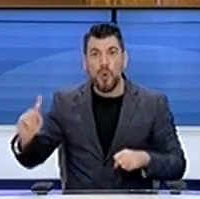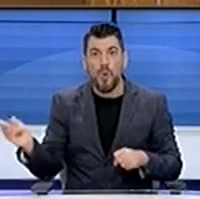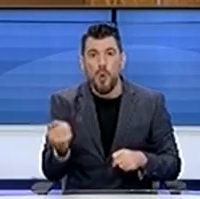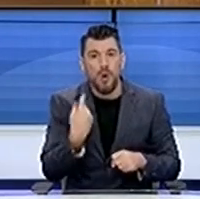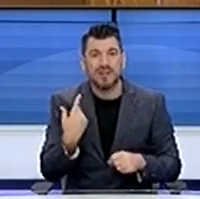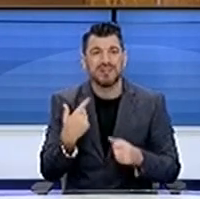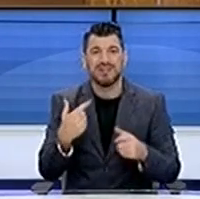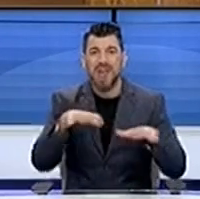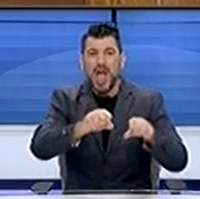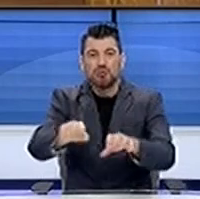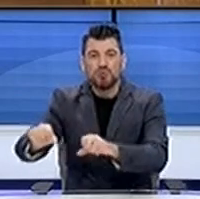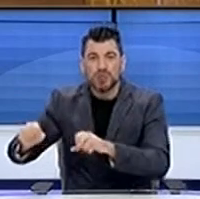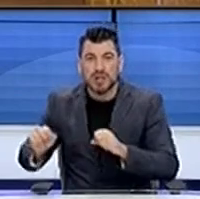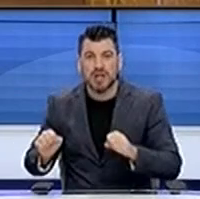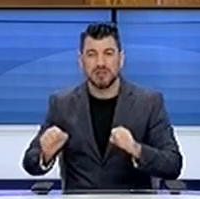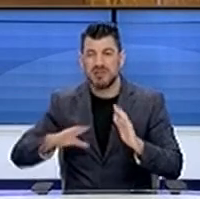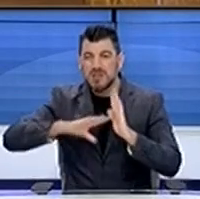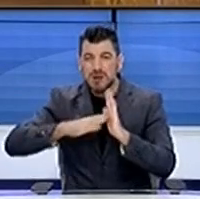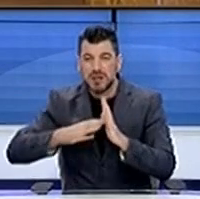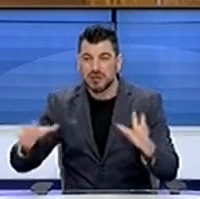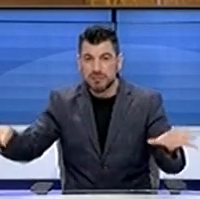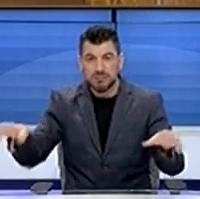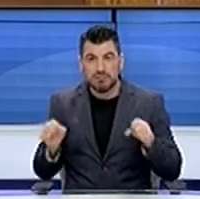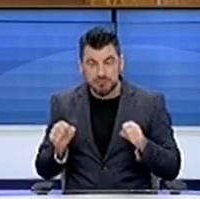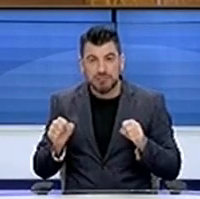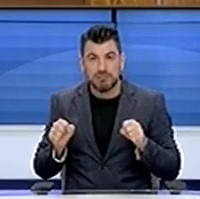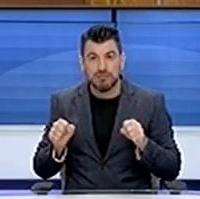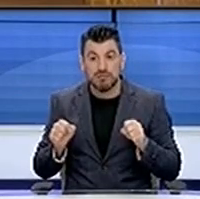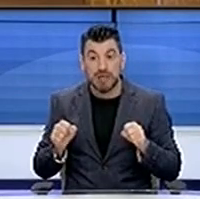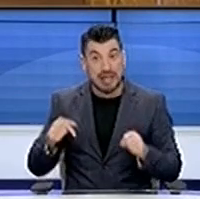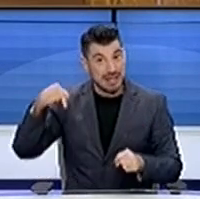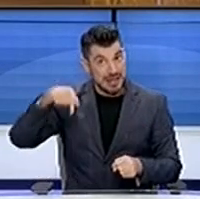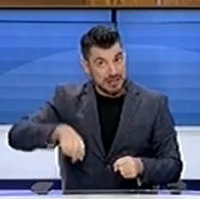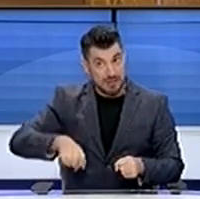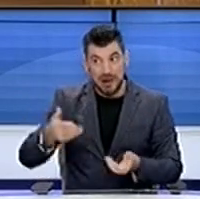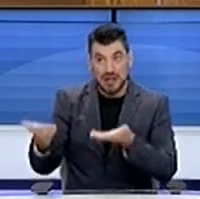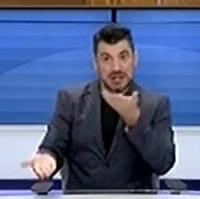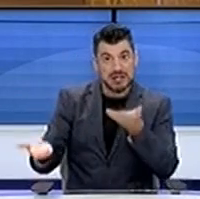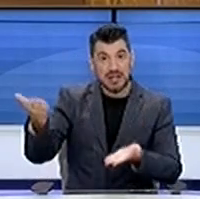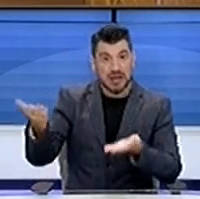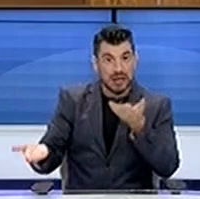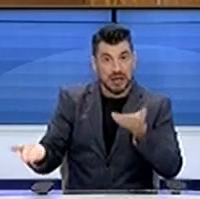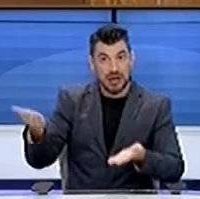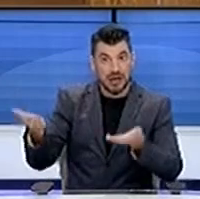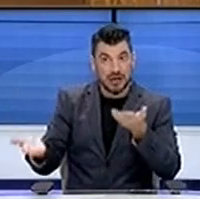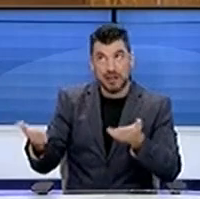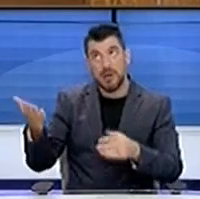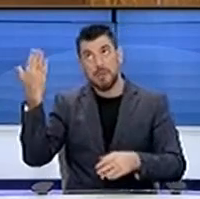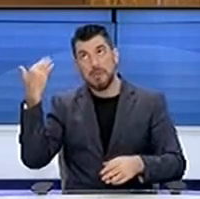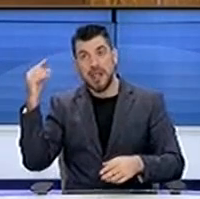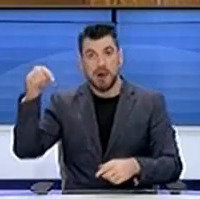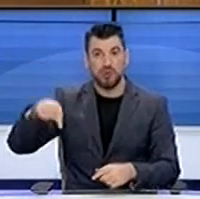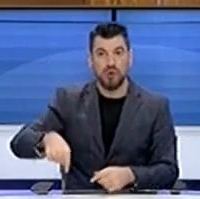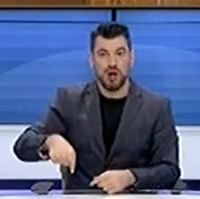αποτελεσματικότητας και κάνατε και με ανίκιο τρόπο σήμερα συγκρίσεις σε πρόσωπα? Πού ήταν λοιπόν